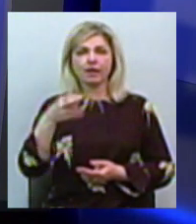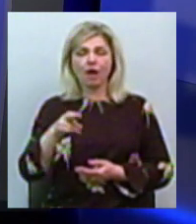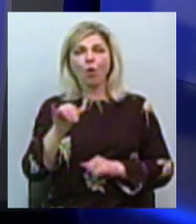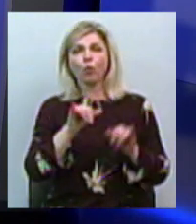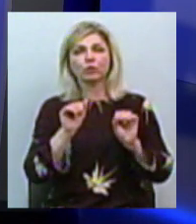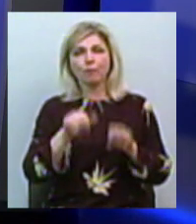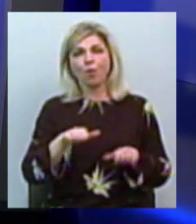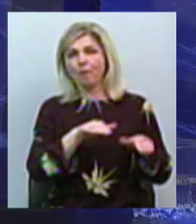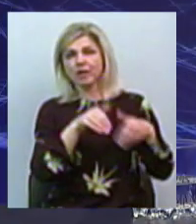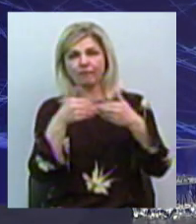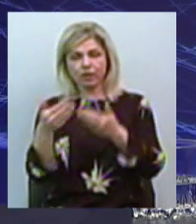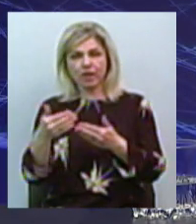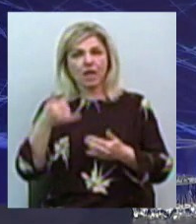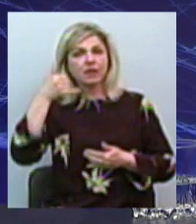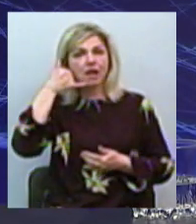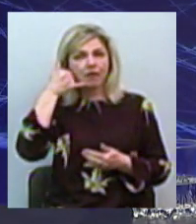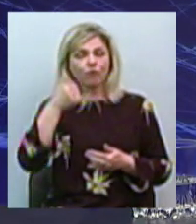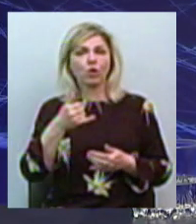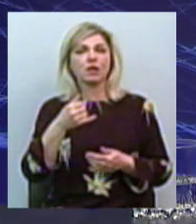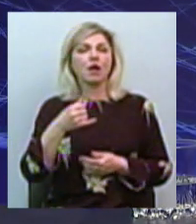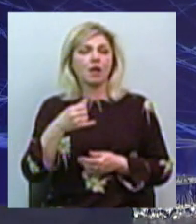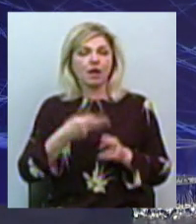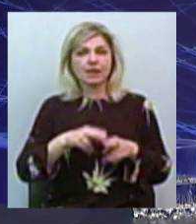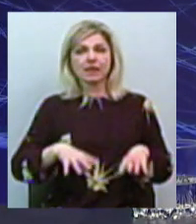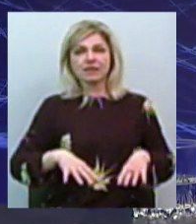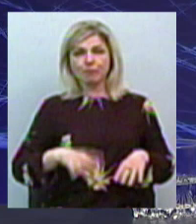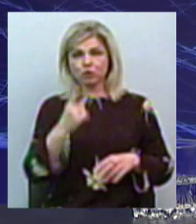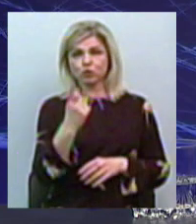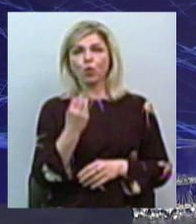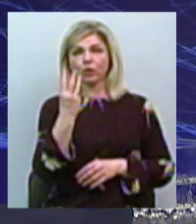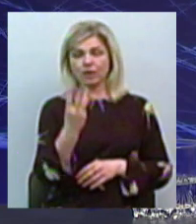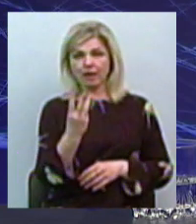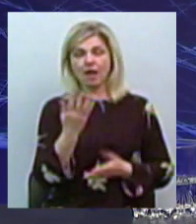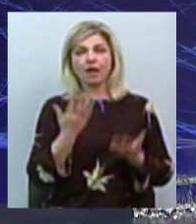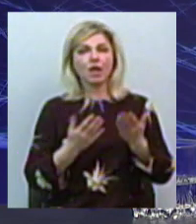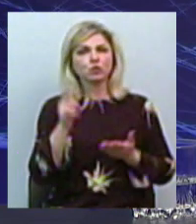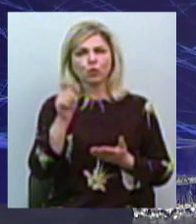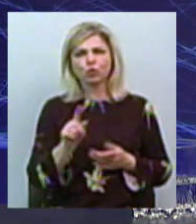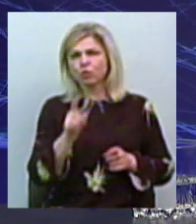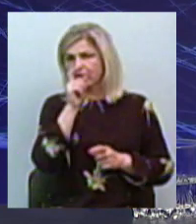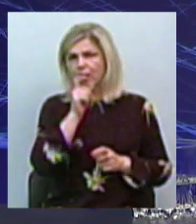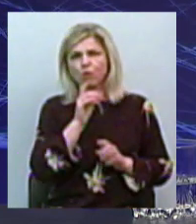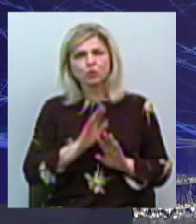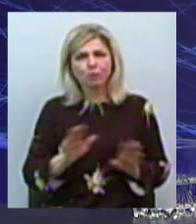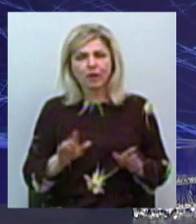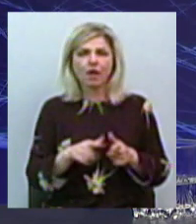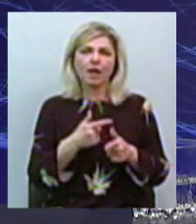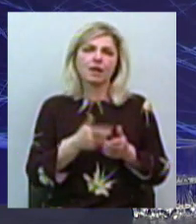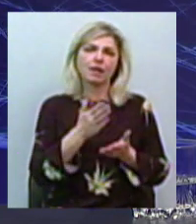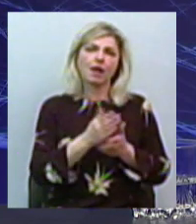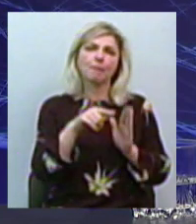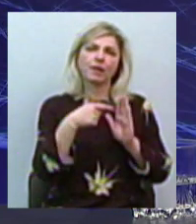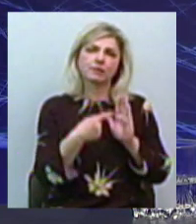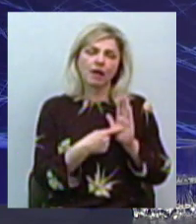сьогодні телефон гарячої лінії – це диспетчер 103. Якщо людина щось не розуміє, чи є питання